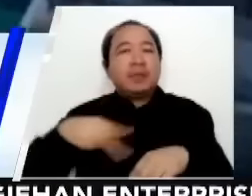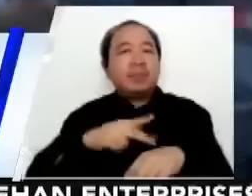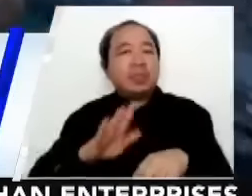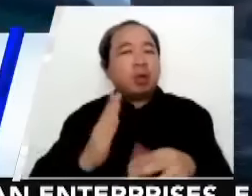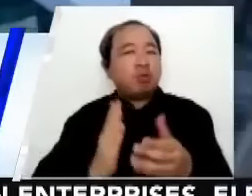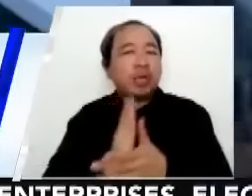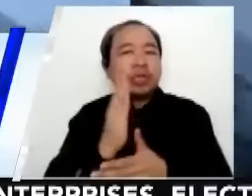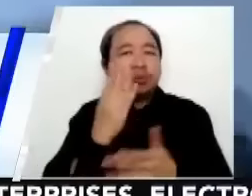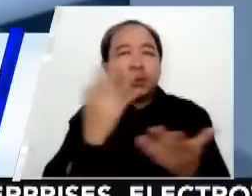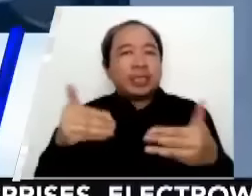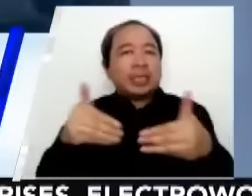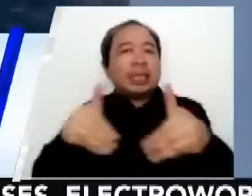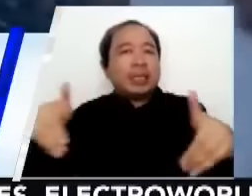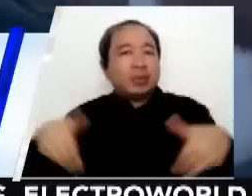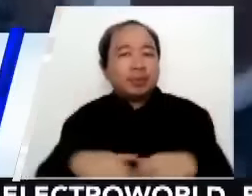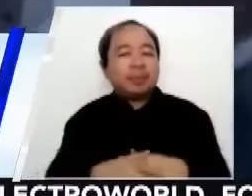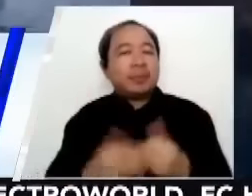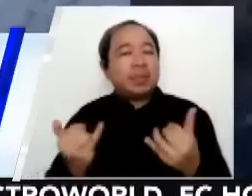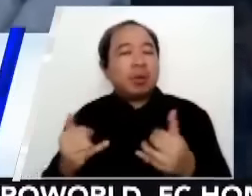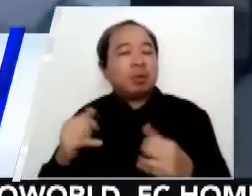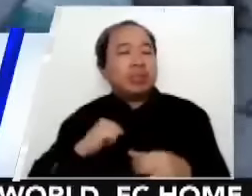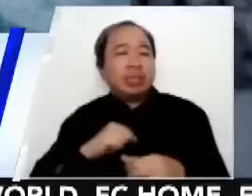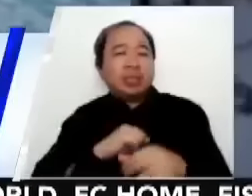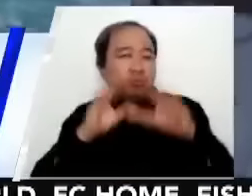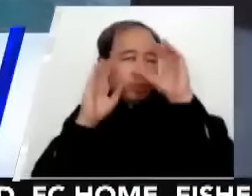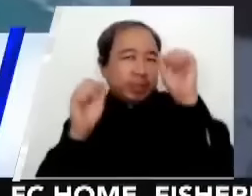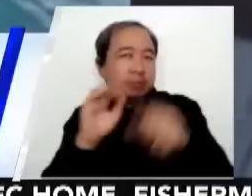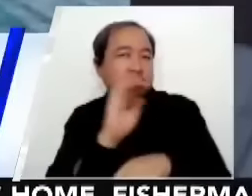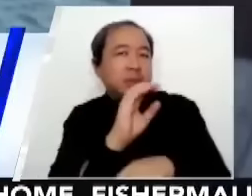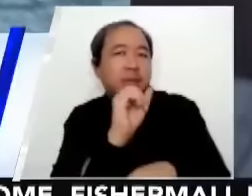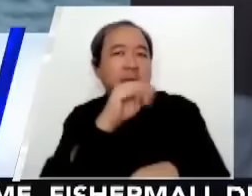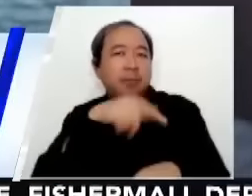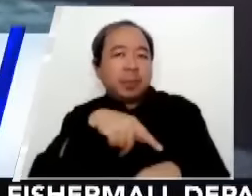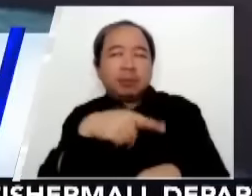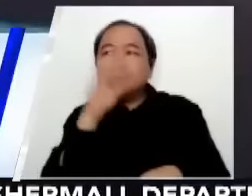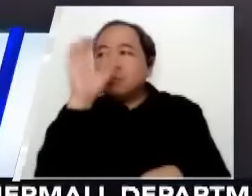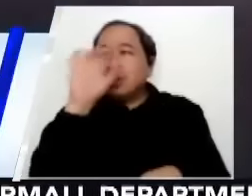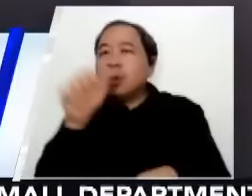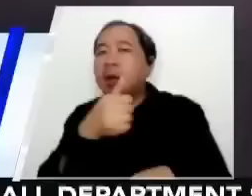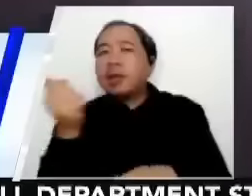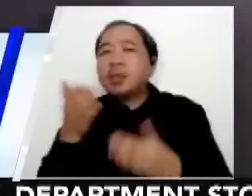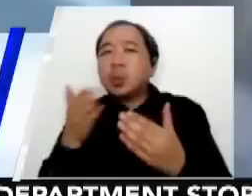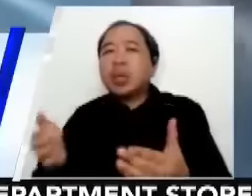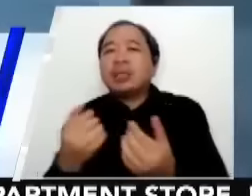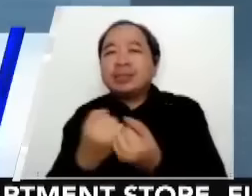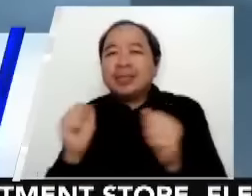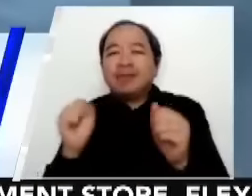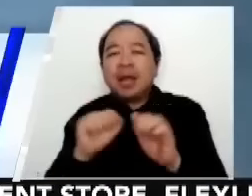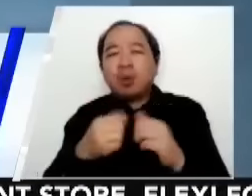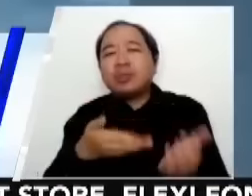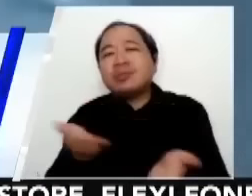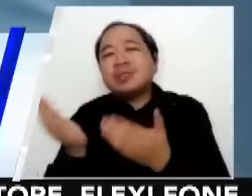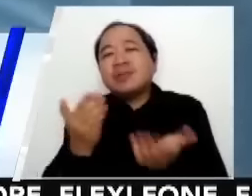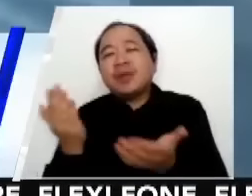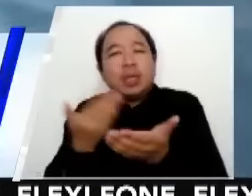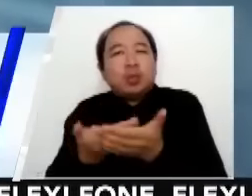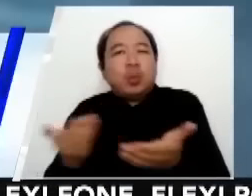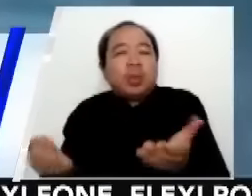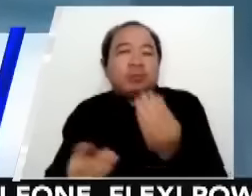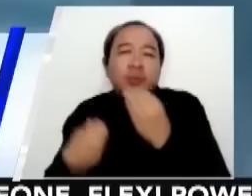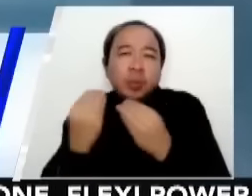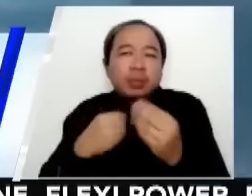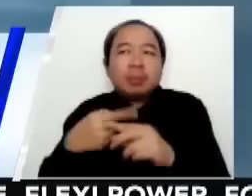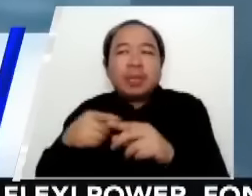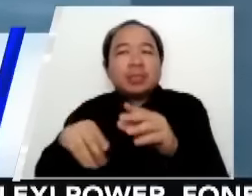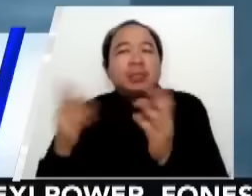din ang Senate President sa AFP na maghanap ng mas ligtas na pamamaraan ng paghatid ng supply at pagpapadala ng kapalit na sundalo